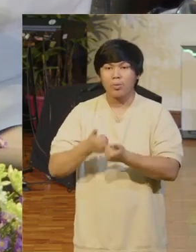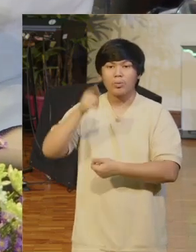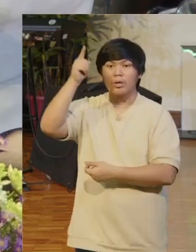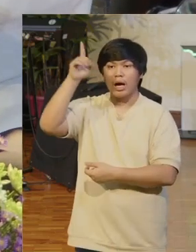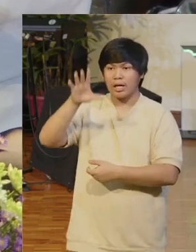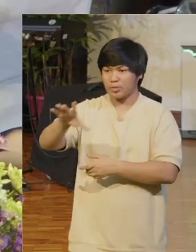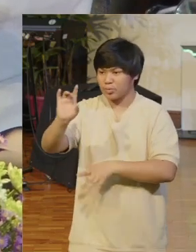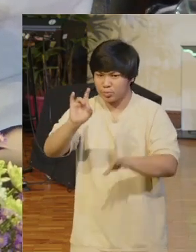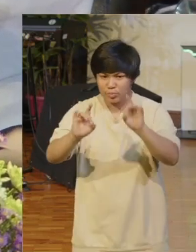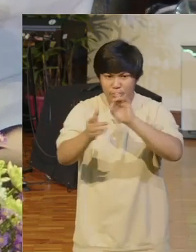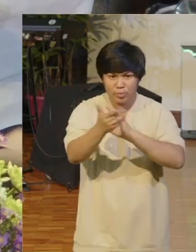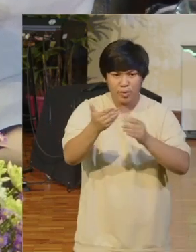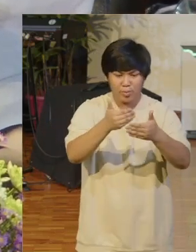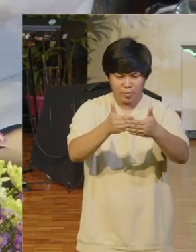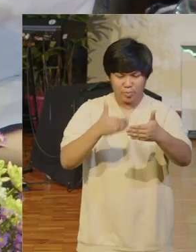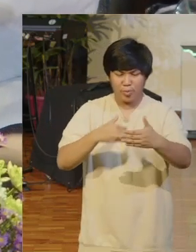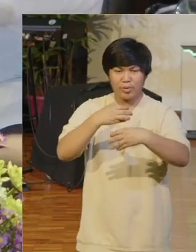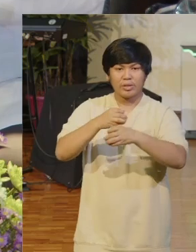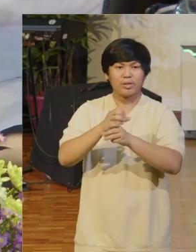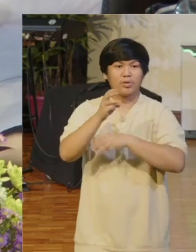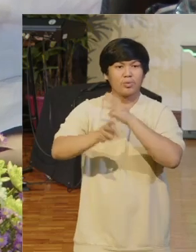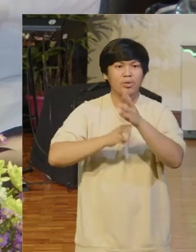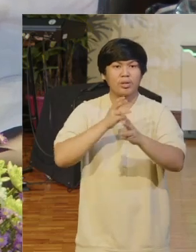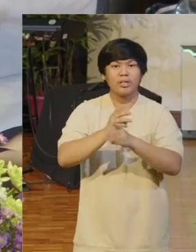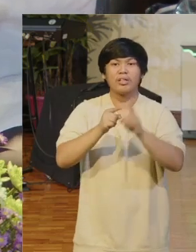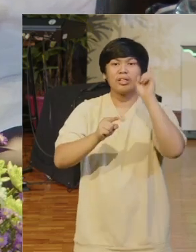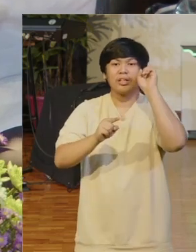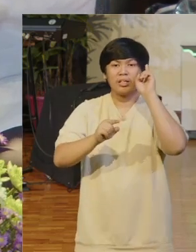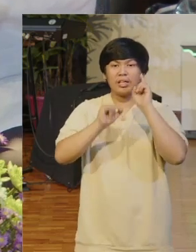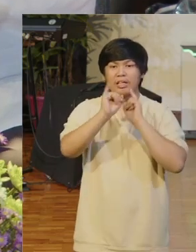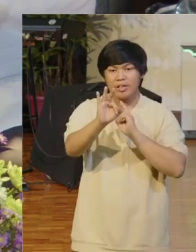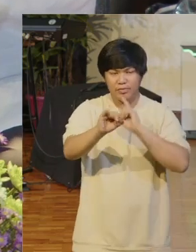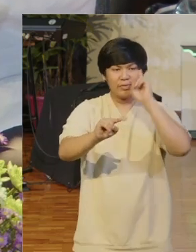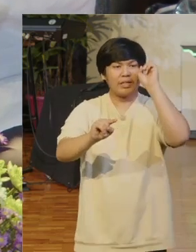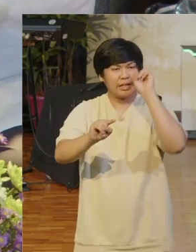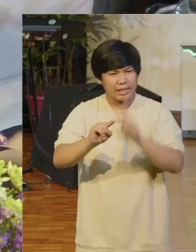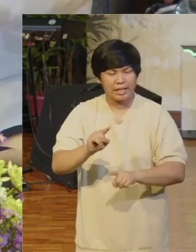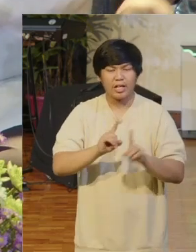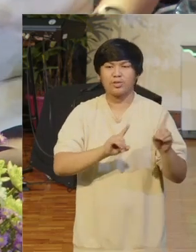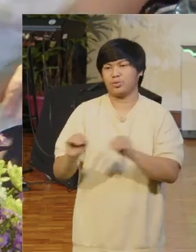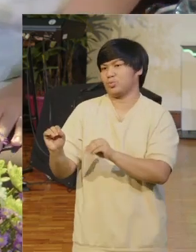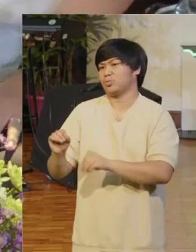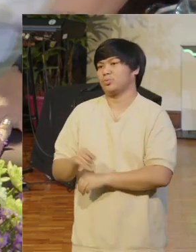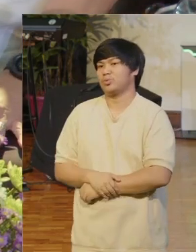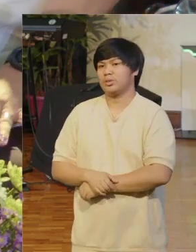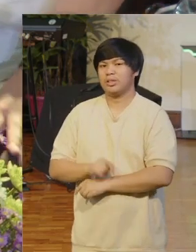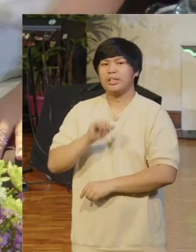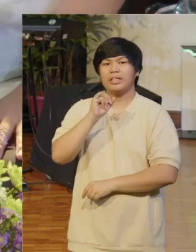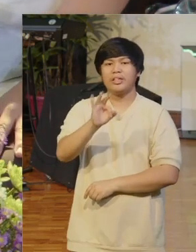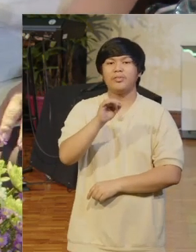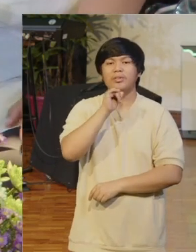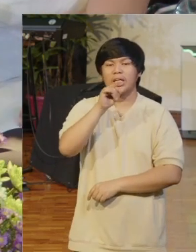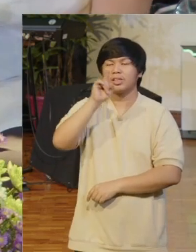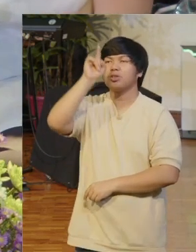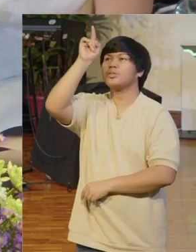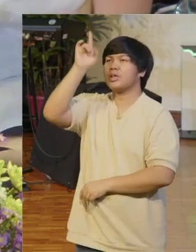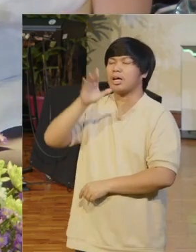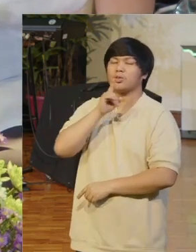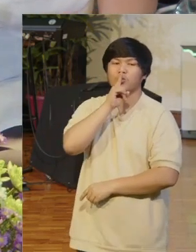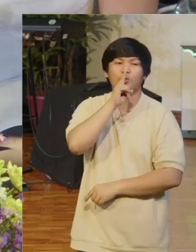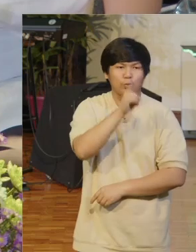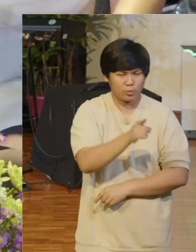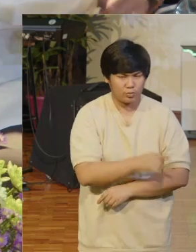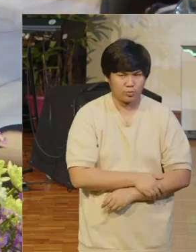lahat? Kung hindi niya kayang gawin. Ang sabi kanina sa Isaiah 46, He declares